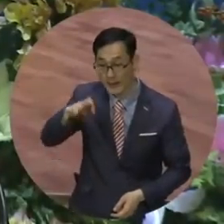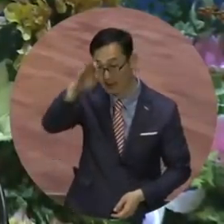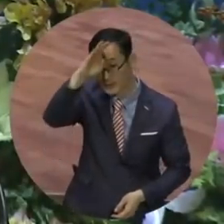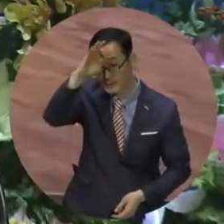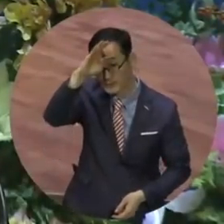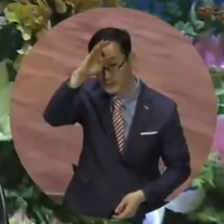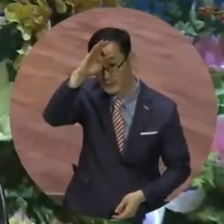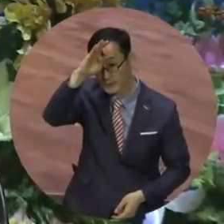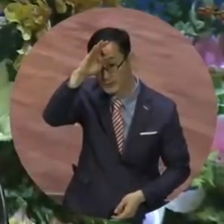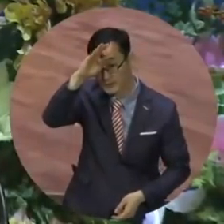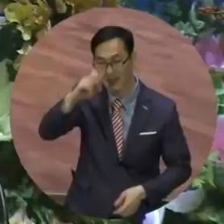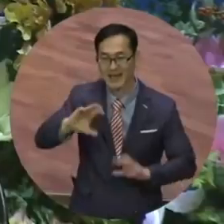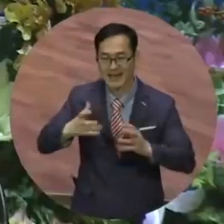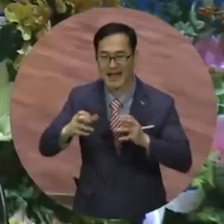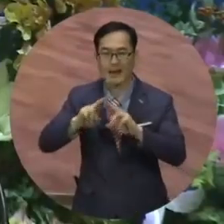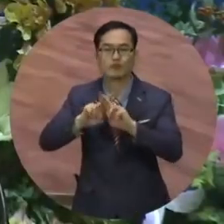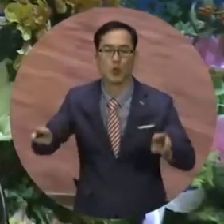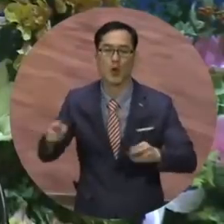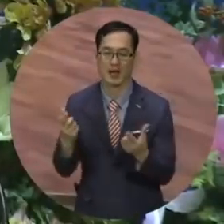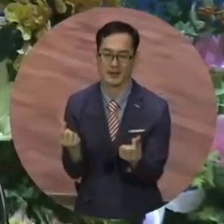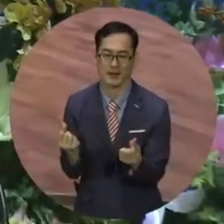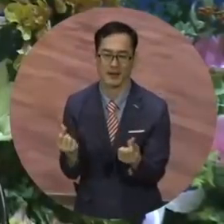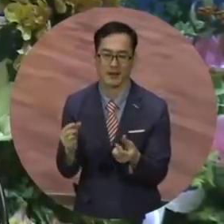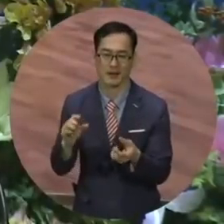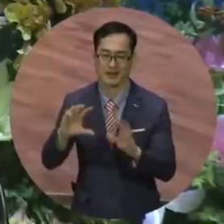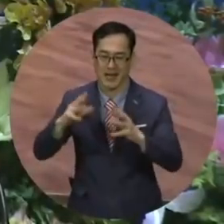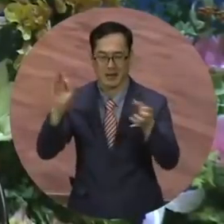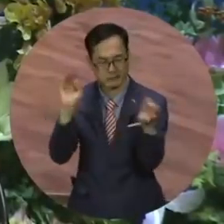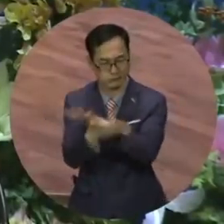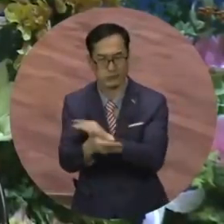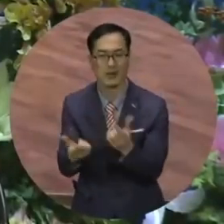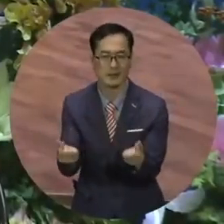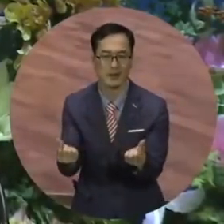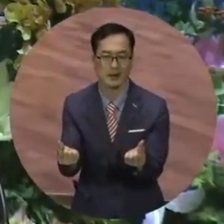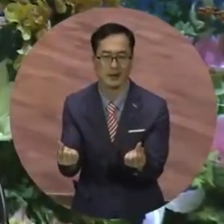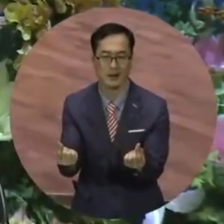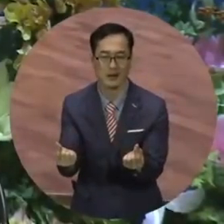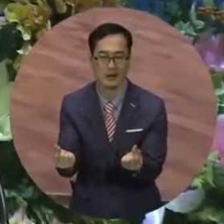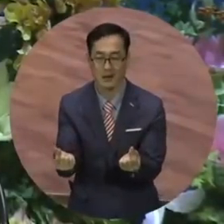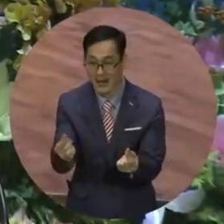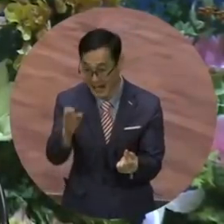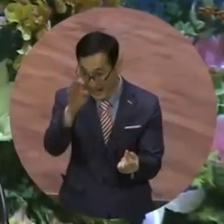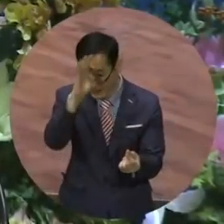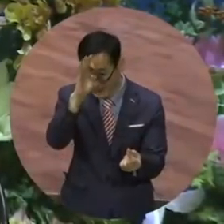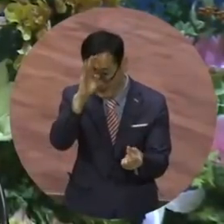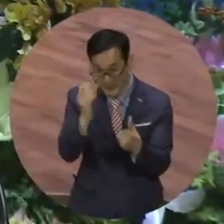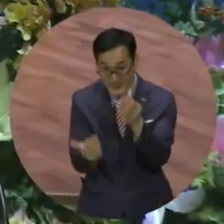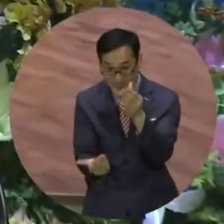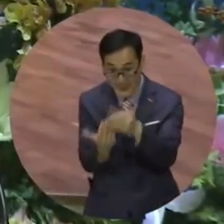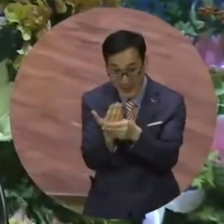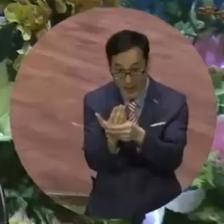이 말은 나라가 부도난 거예요. 어떻게 나라를 부도냈습니까? 결정적인 영향은